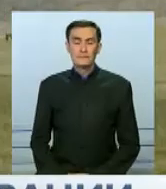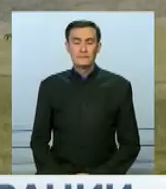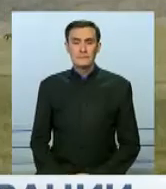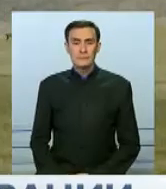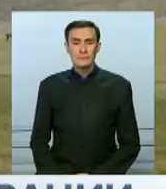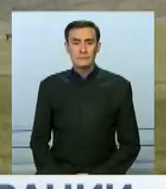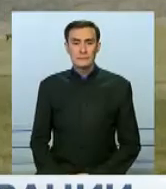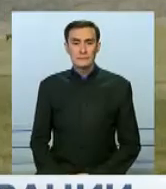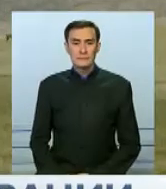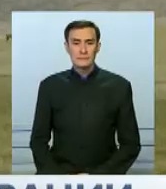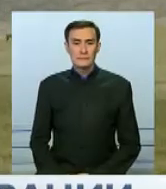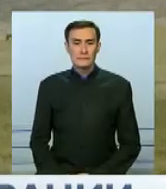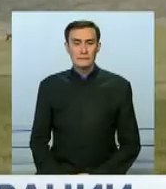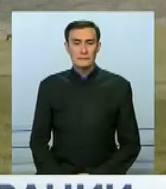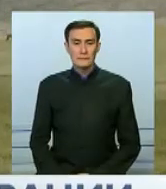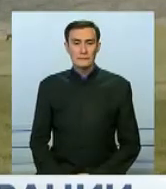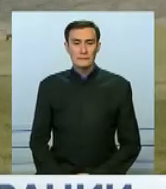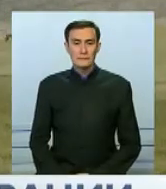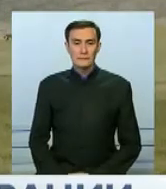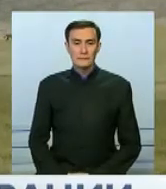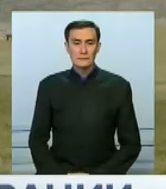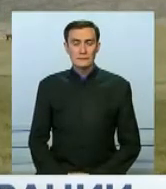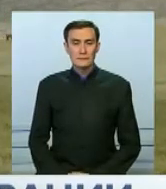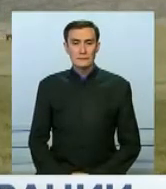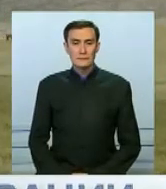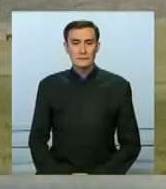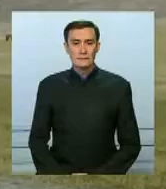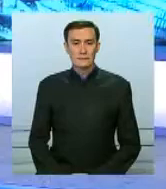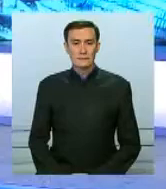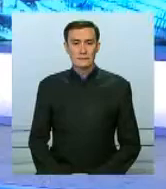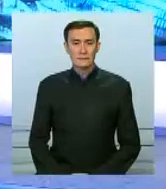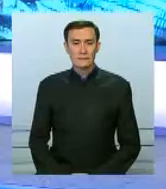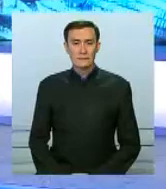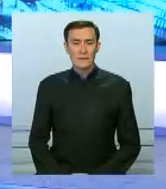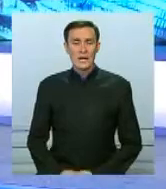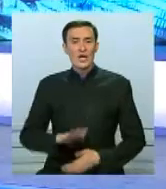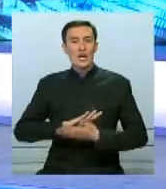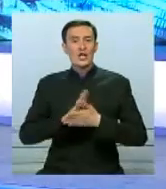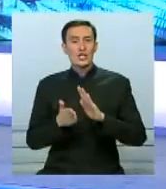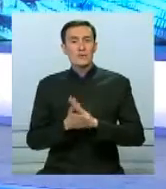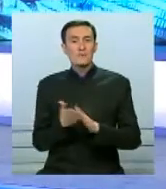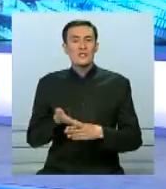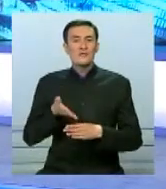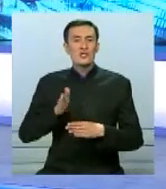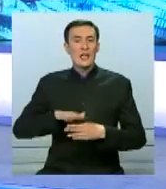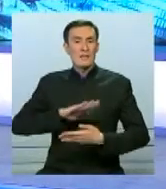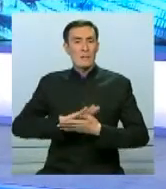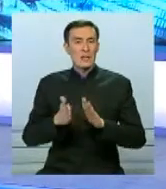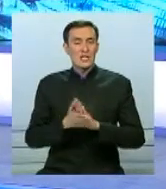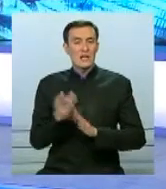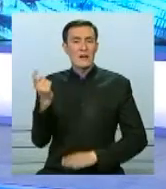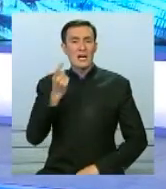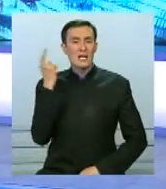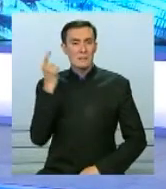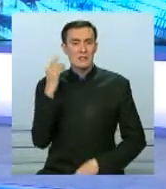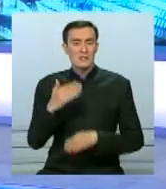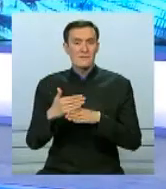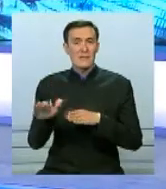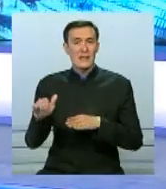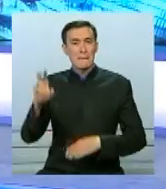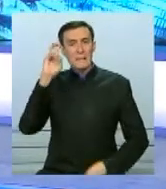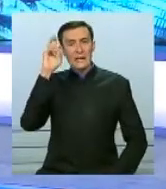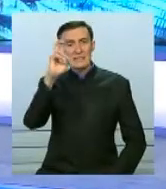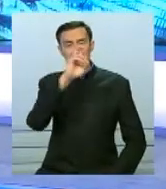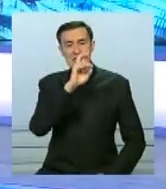Асет Исаинов, Хабар 24, Карагандинская область. Режим чрезвычайного положения в экономической сфере бразильского